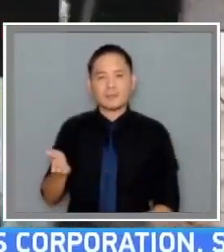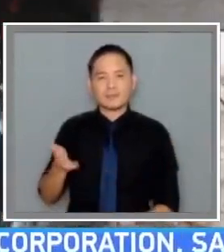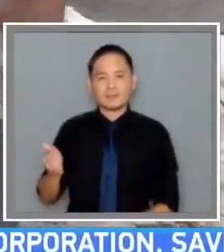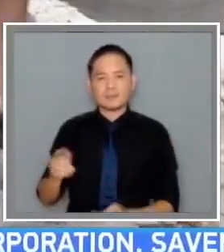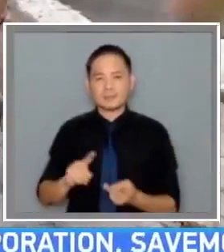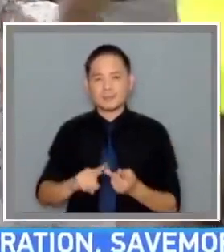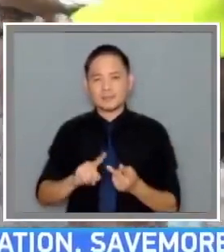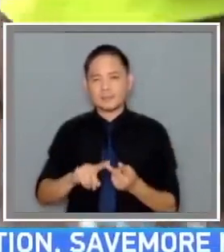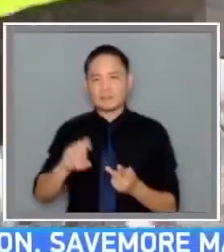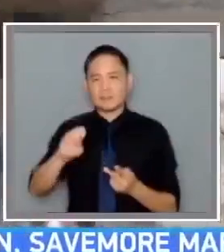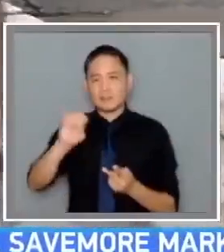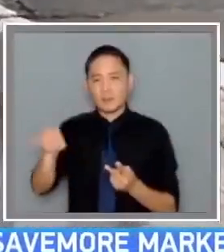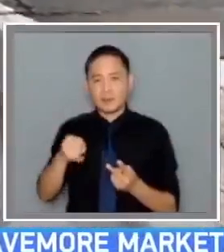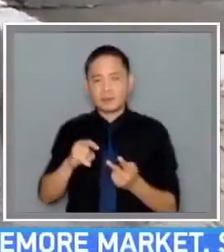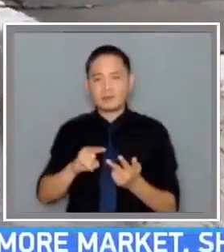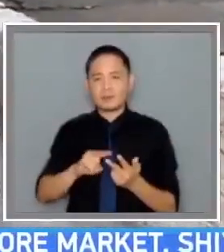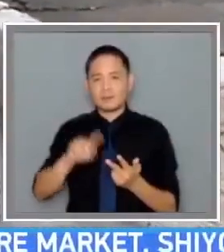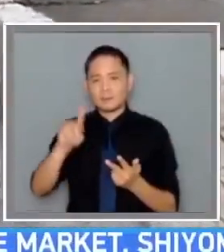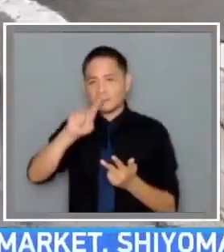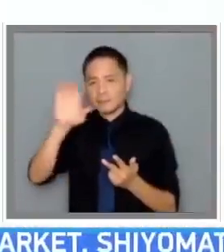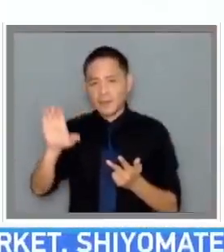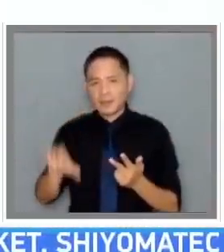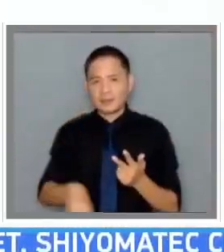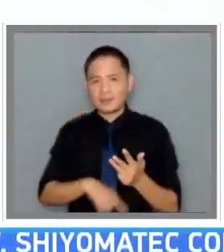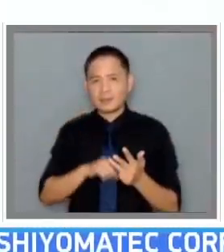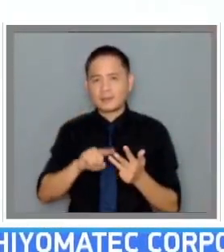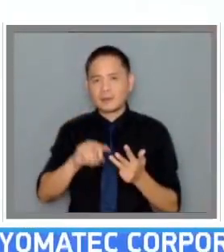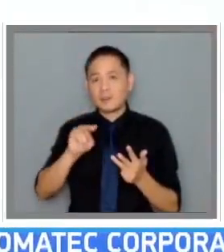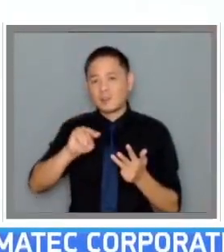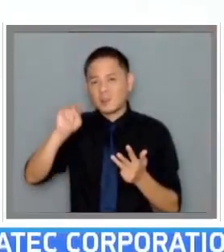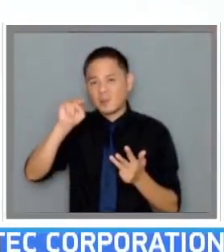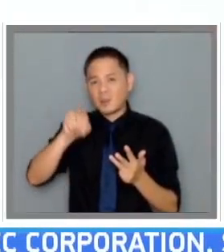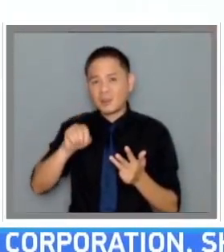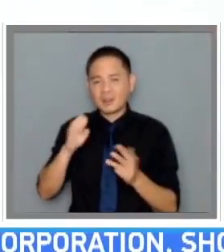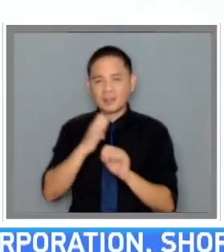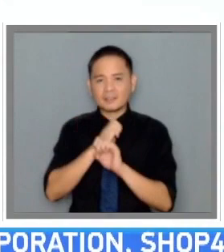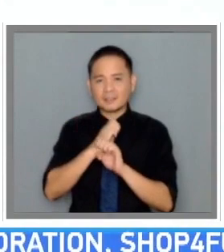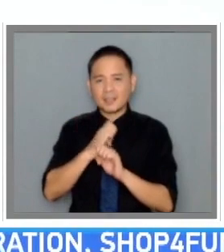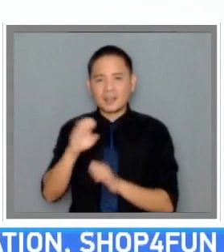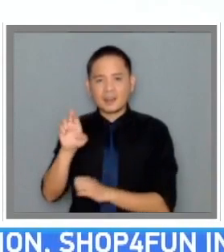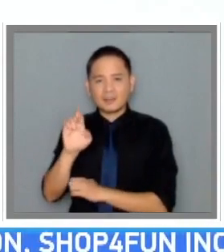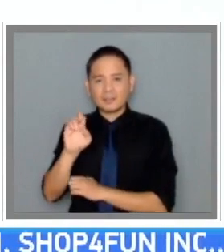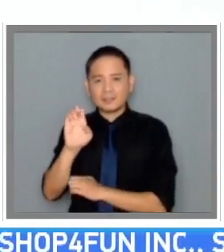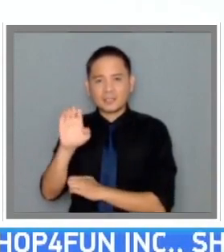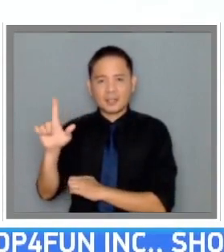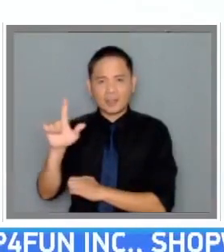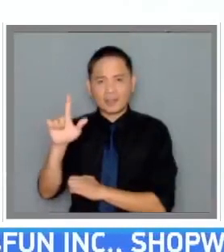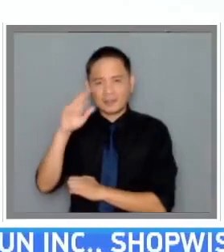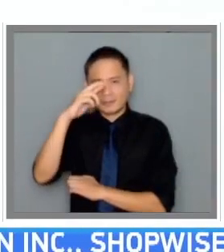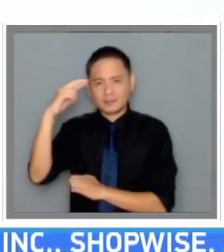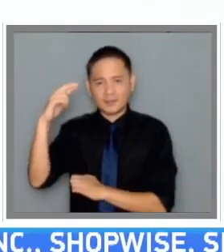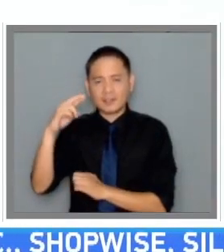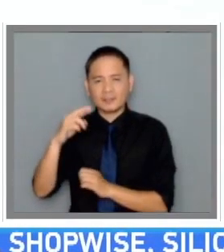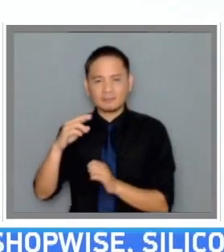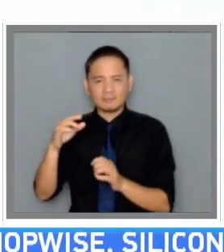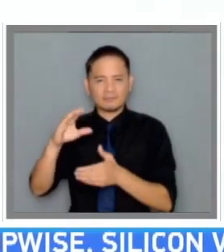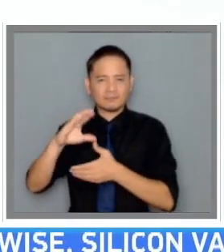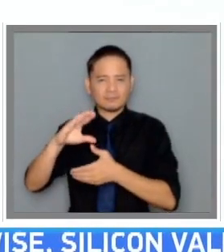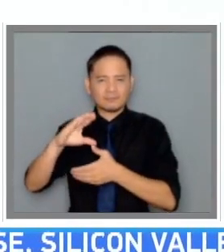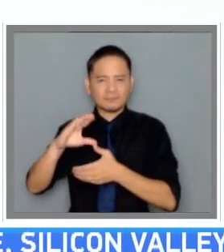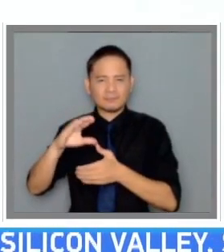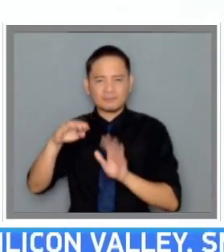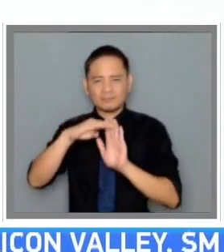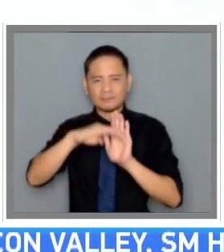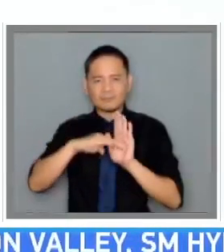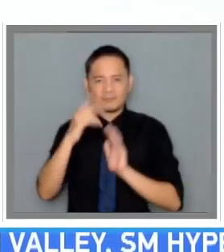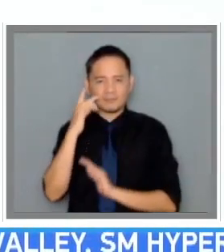at Pasay, gayon din ang northbound lane ng EDSA at Rizal Avenue Extension northbound sa Caloocan. Pinapayuhan